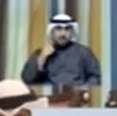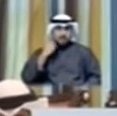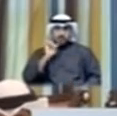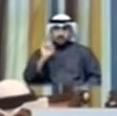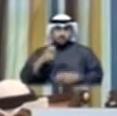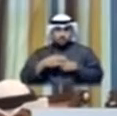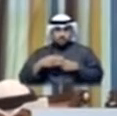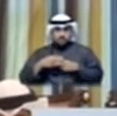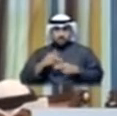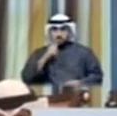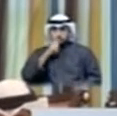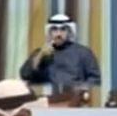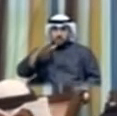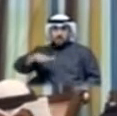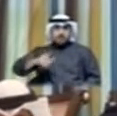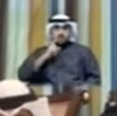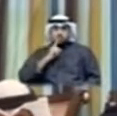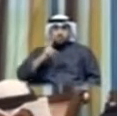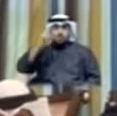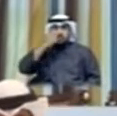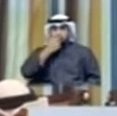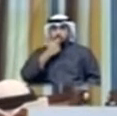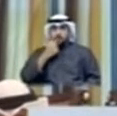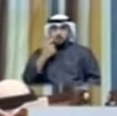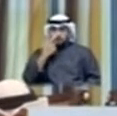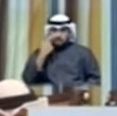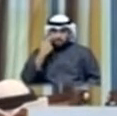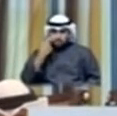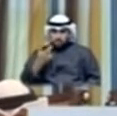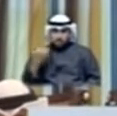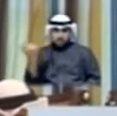أميرنا أن نظل على العهد باقون،